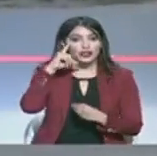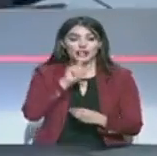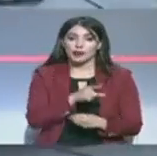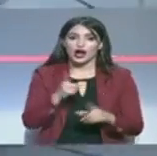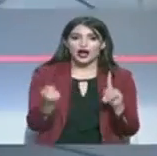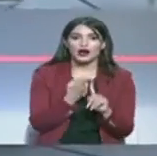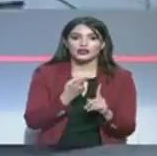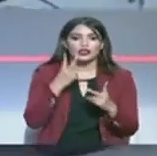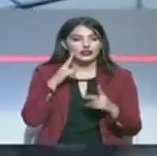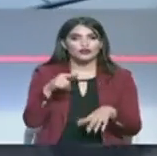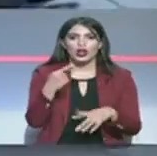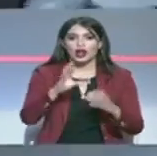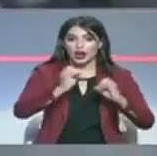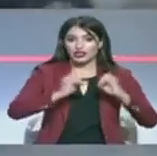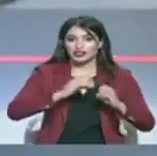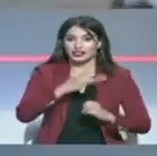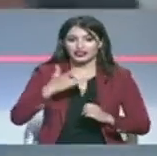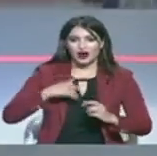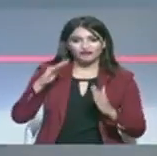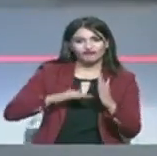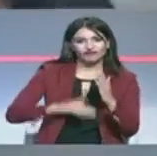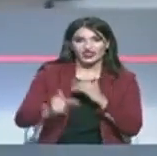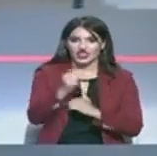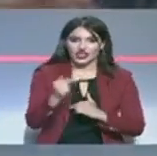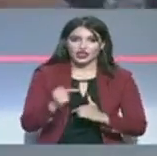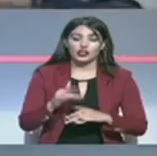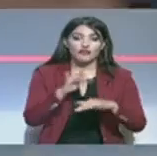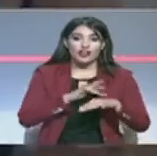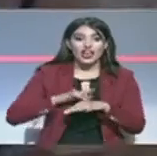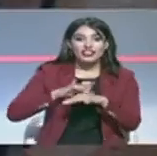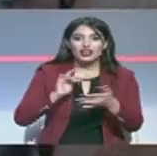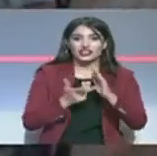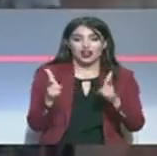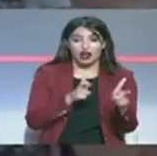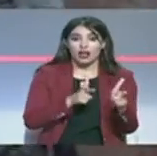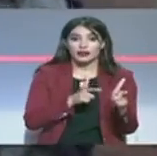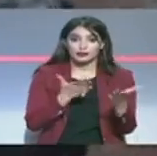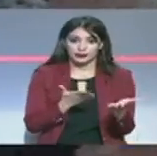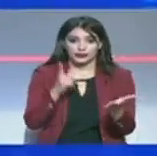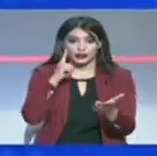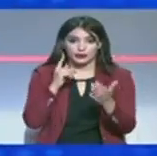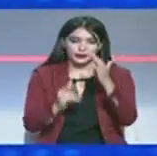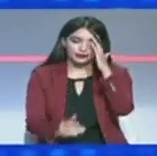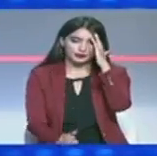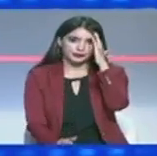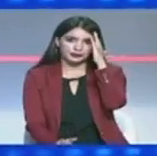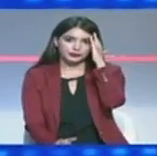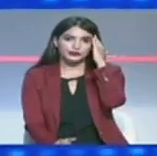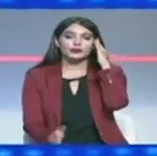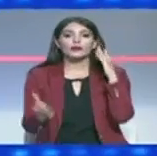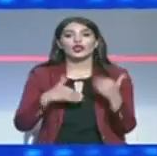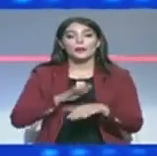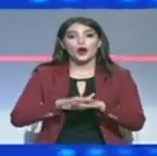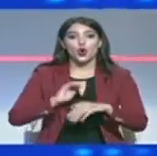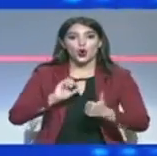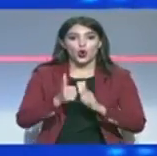سيما في ظل هشاشة نظام الرعاية الصحية الذي أنهكه النزاع المسلح في هذا البلد. في أخبار